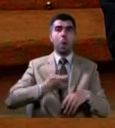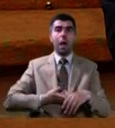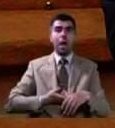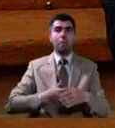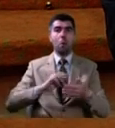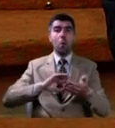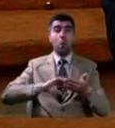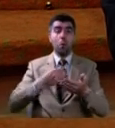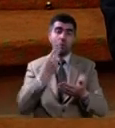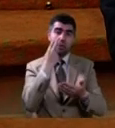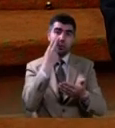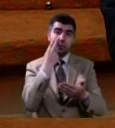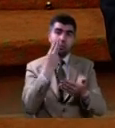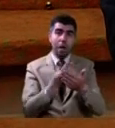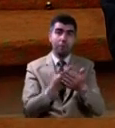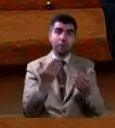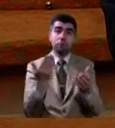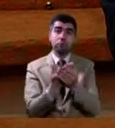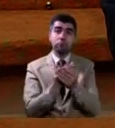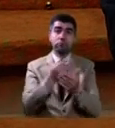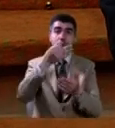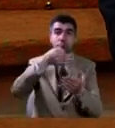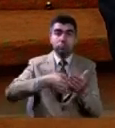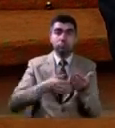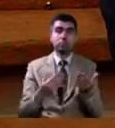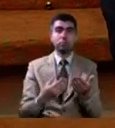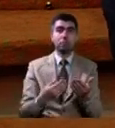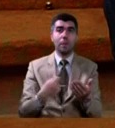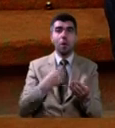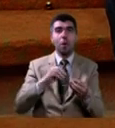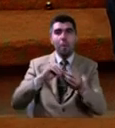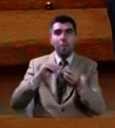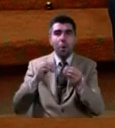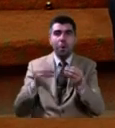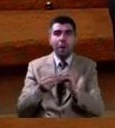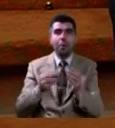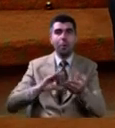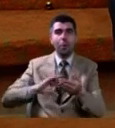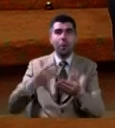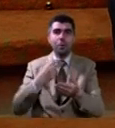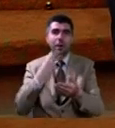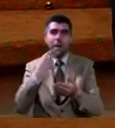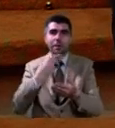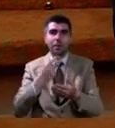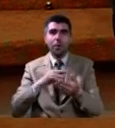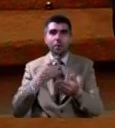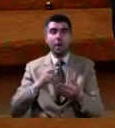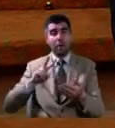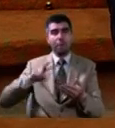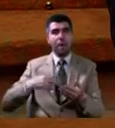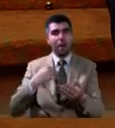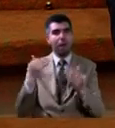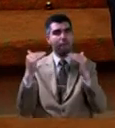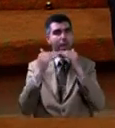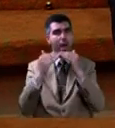على التبليغ بواسطة مفوض قضائي. إذن إلا كان هذه المشاكل اللي كتفضلوا بإثارتها كاينة، وأنا متفق